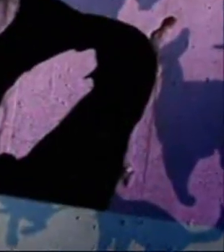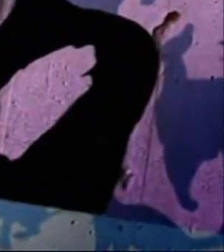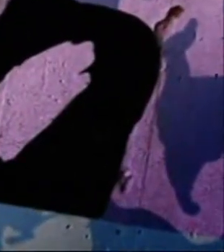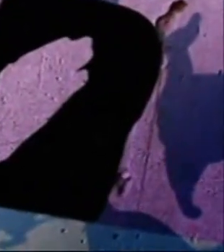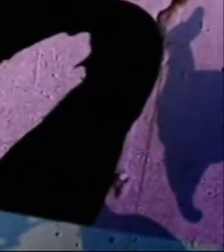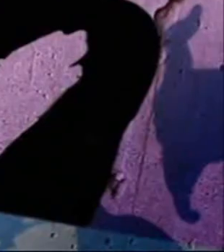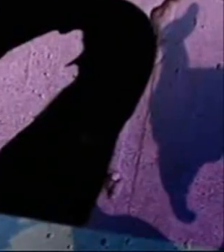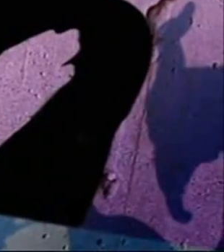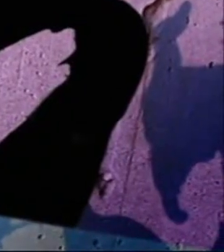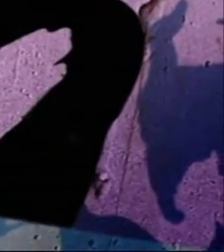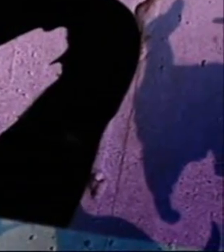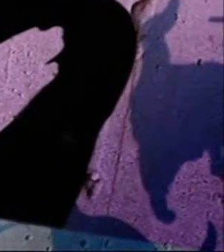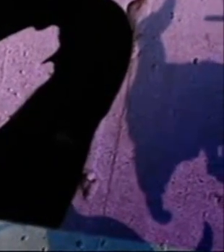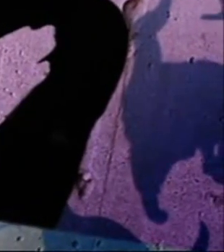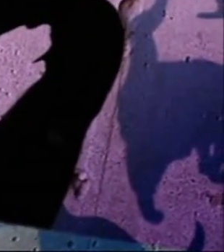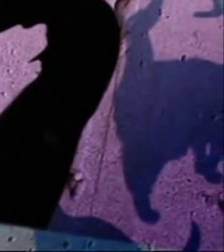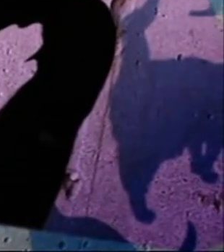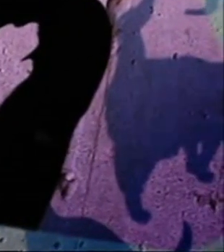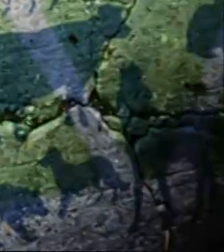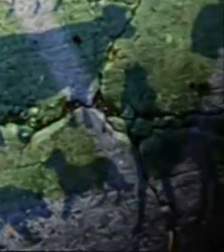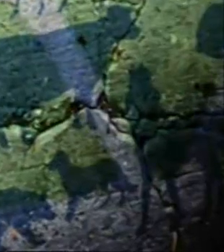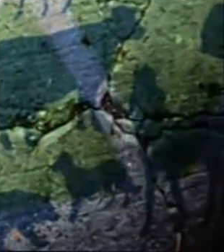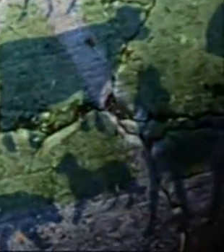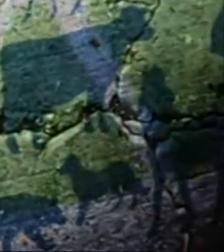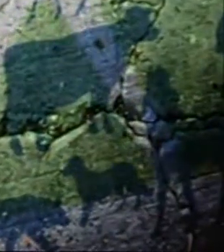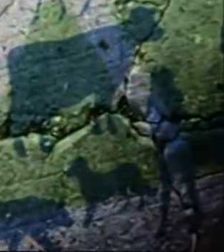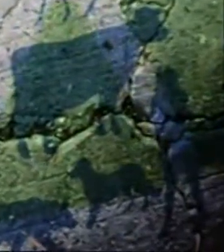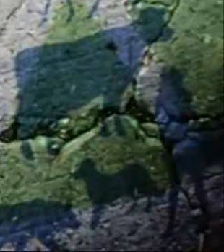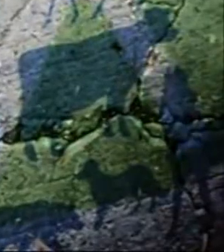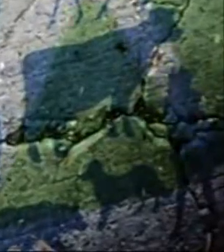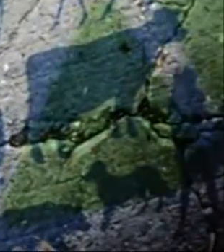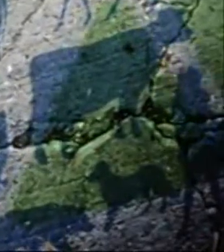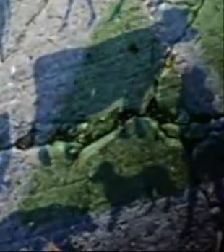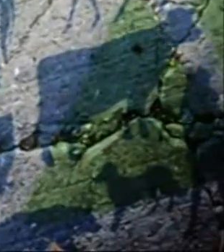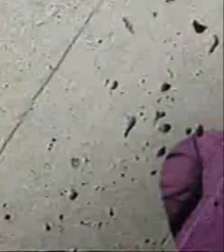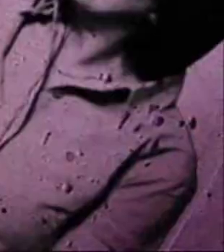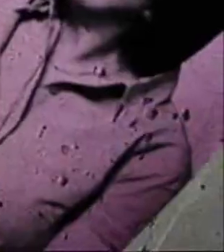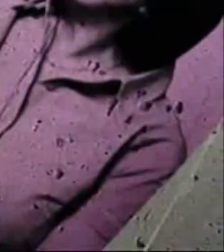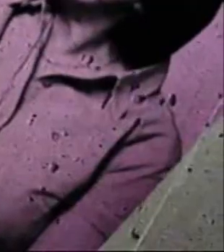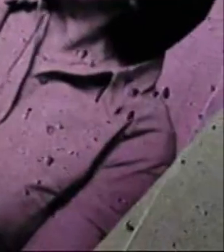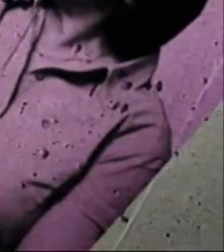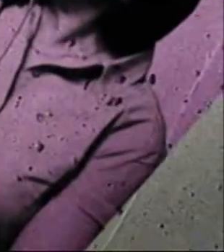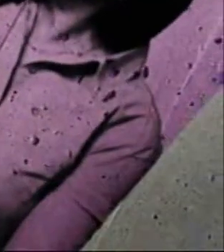někde musí být ráj lidí, zvířat a snů.